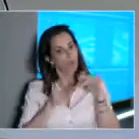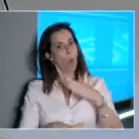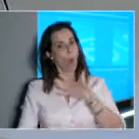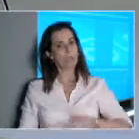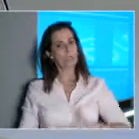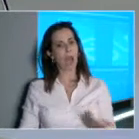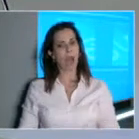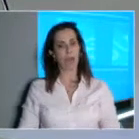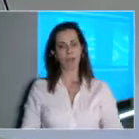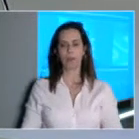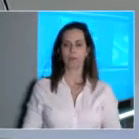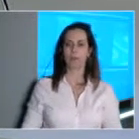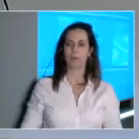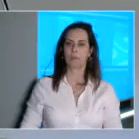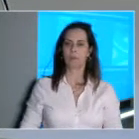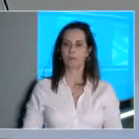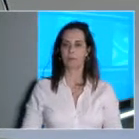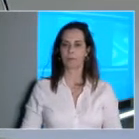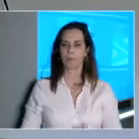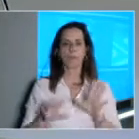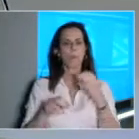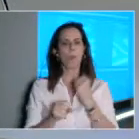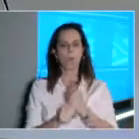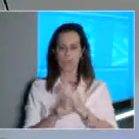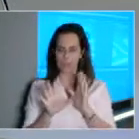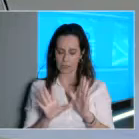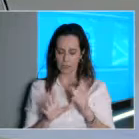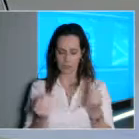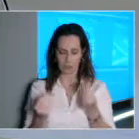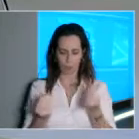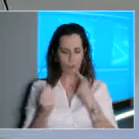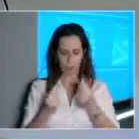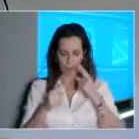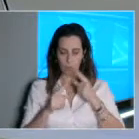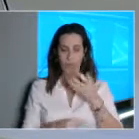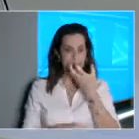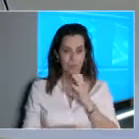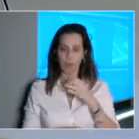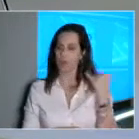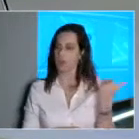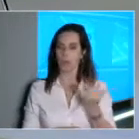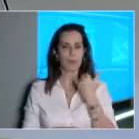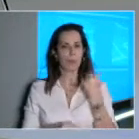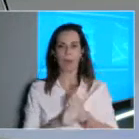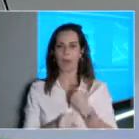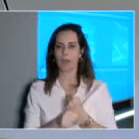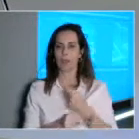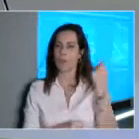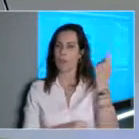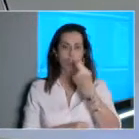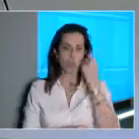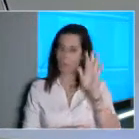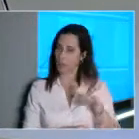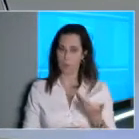אנשים לטבריה. רגע, אז בוא נשים דברים על דיוקם. טבריה תמיד פעלה בשבת